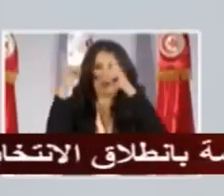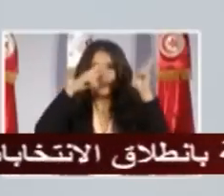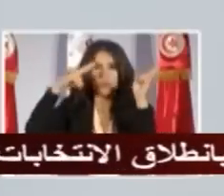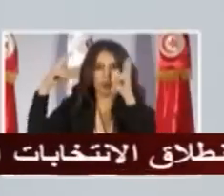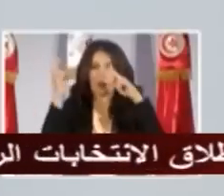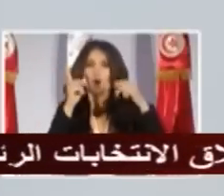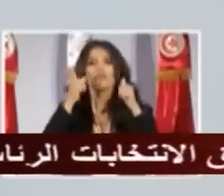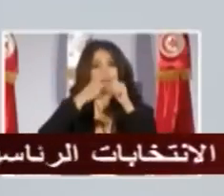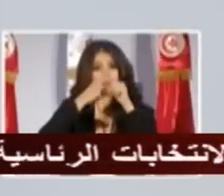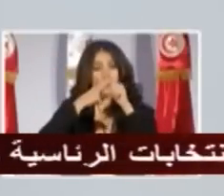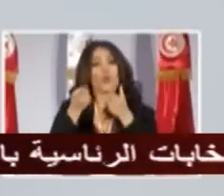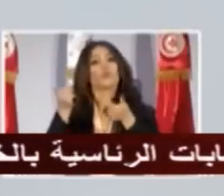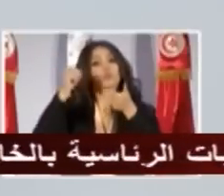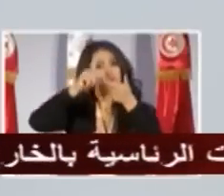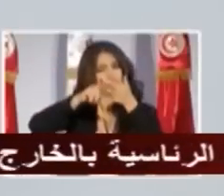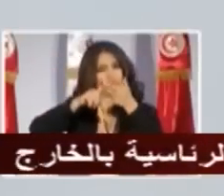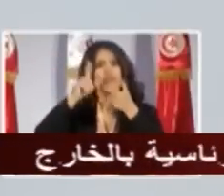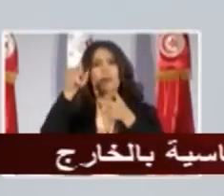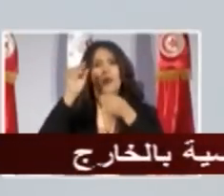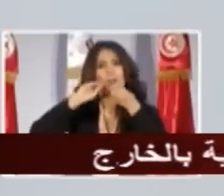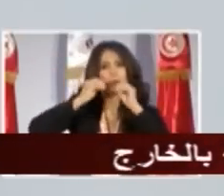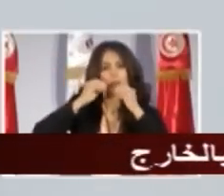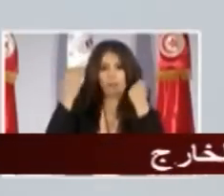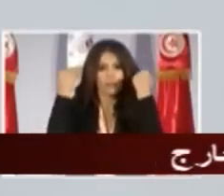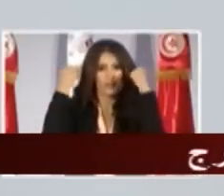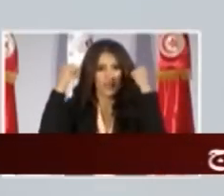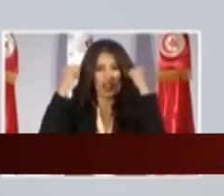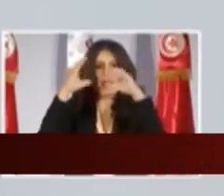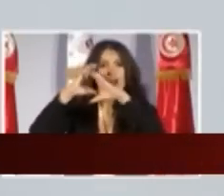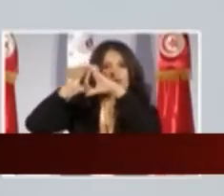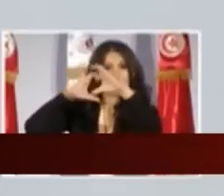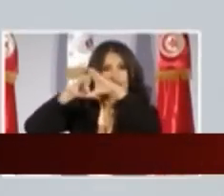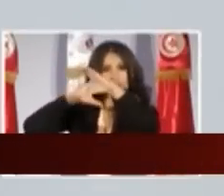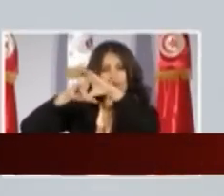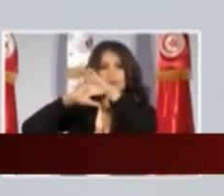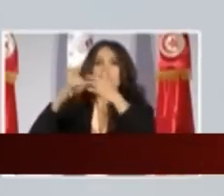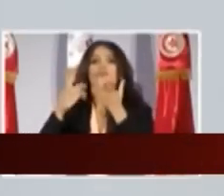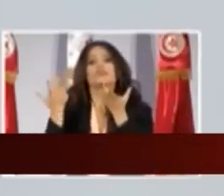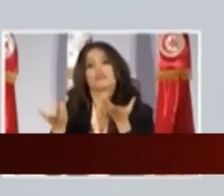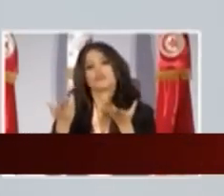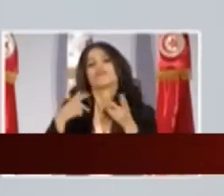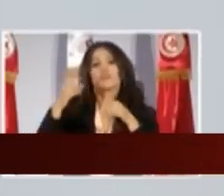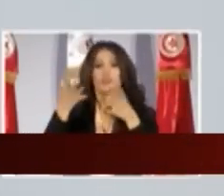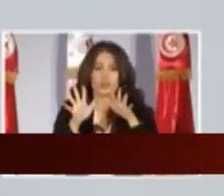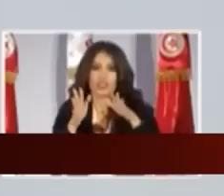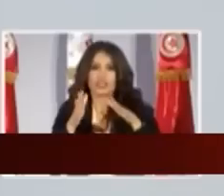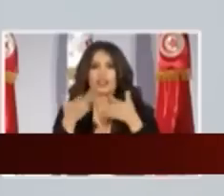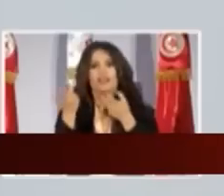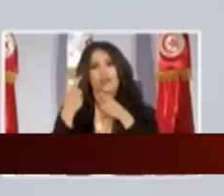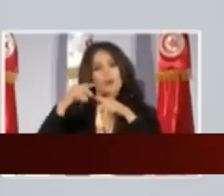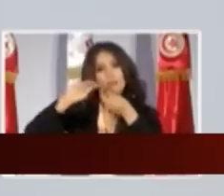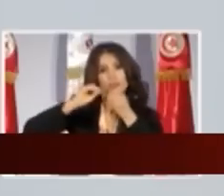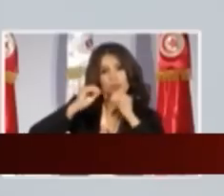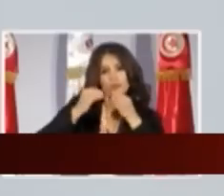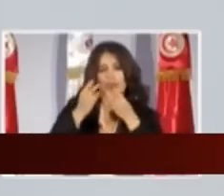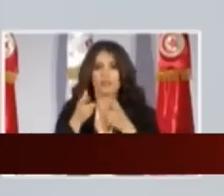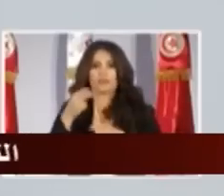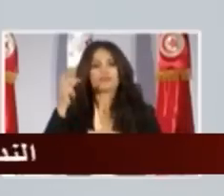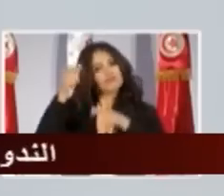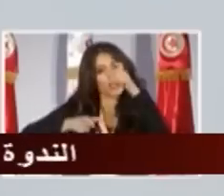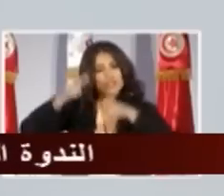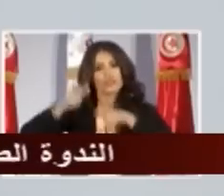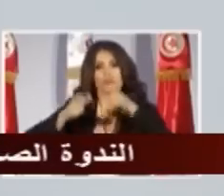مواصلات ديك او ما عندها بعد التونسي توصلوا بالمركز